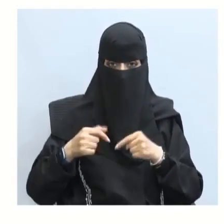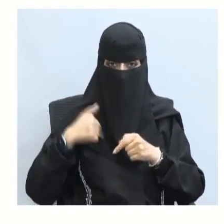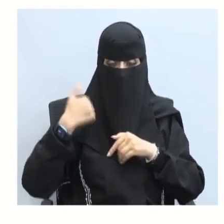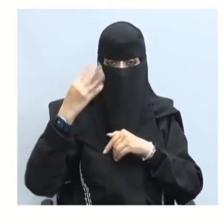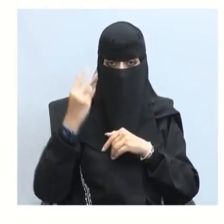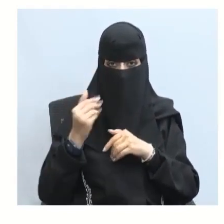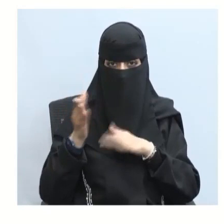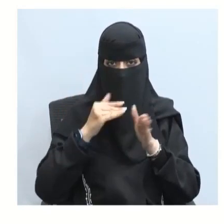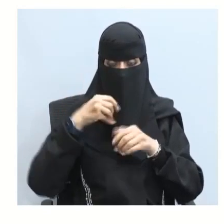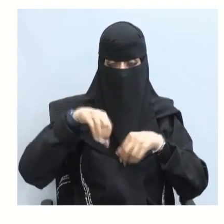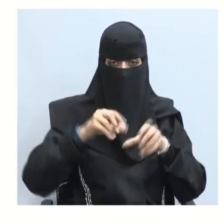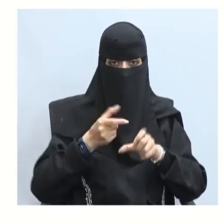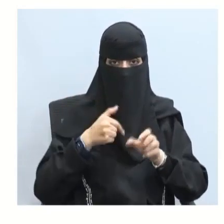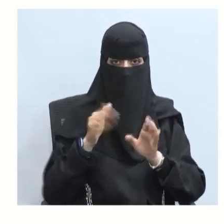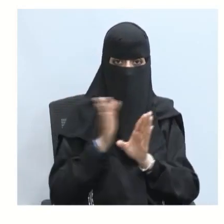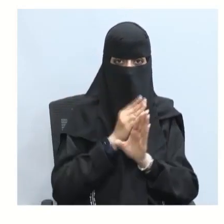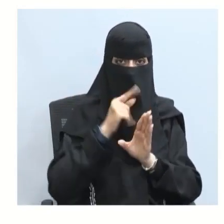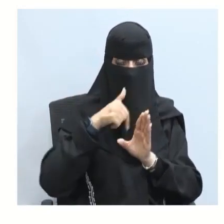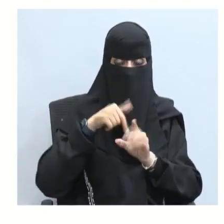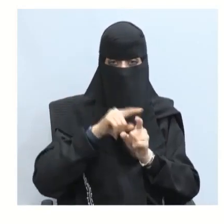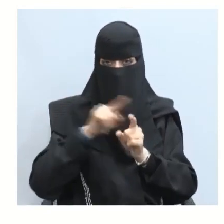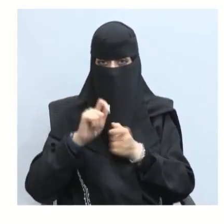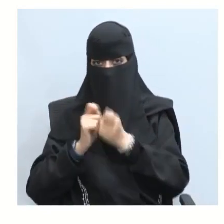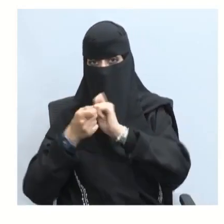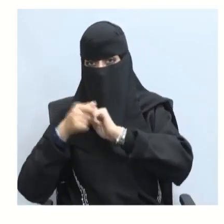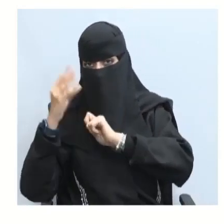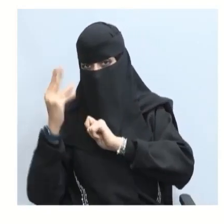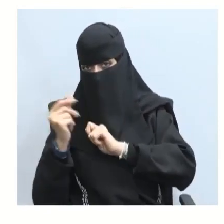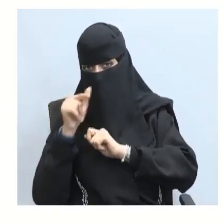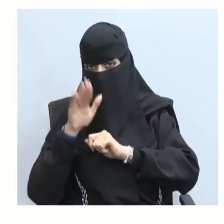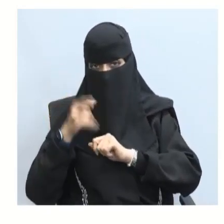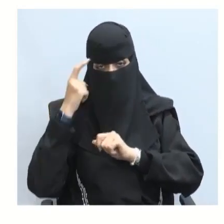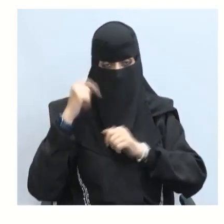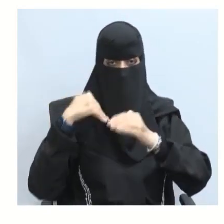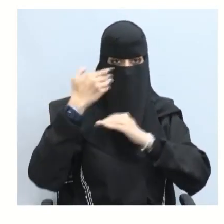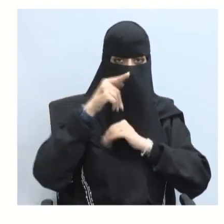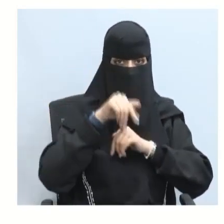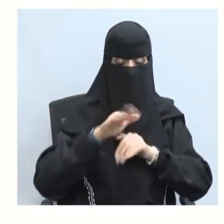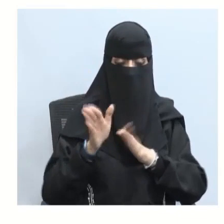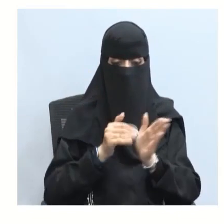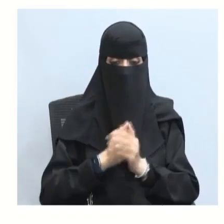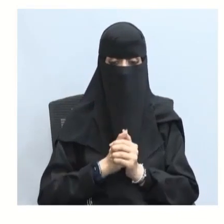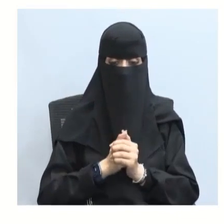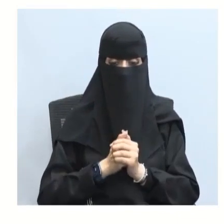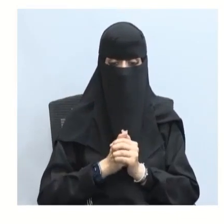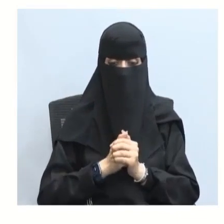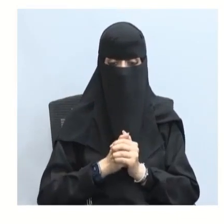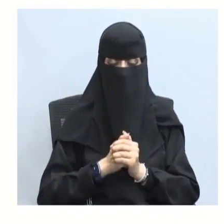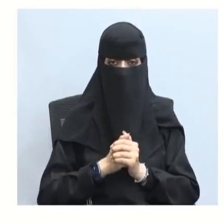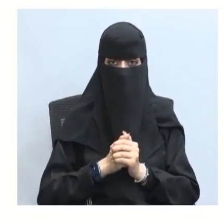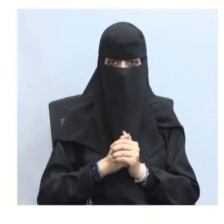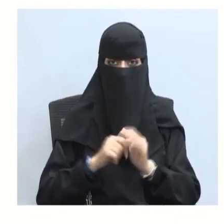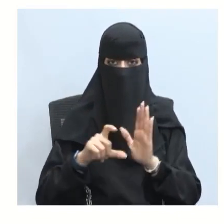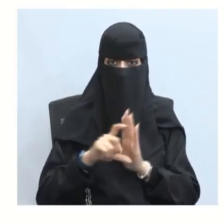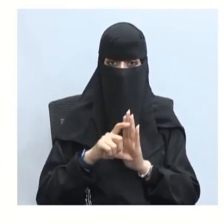الهيدروجين في كل جزيء وستعكس الصيغه عدد ذرات الهيدروجين هذا سنتعرف باذن الله عليه مستقبلا